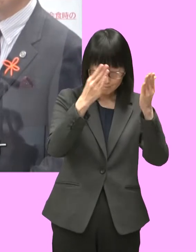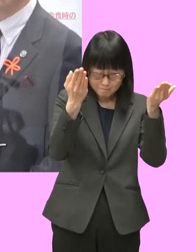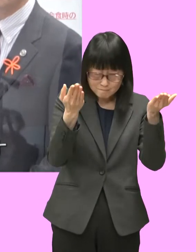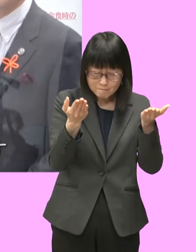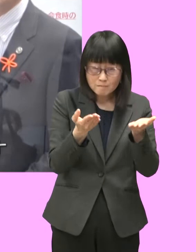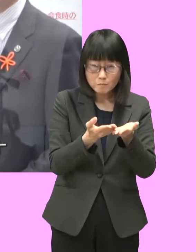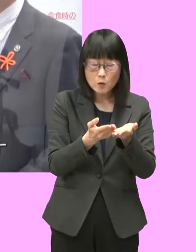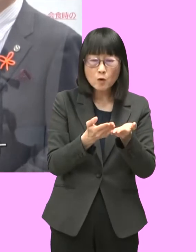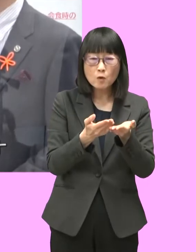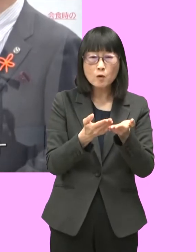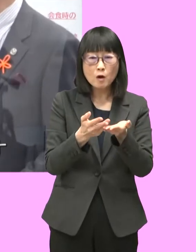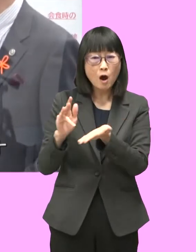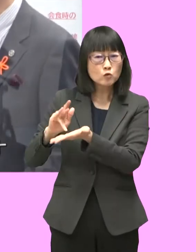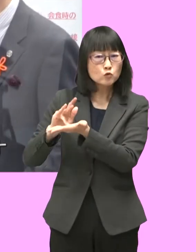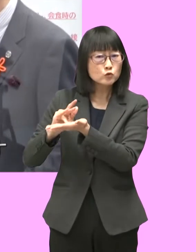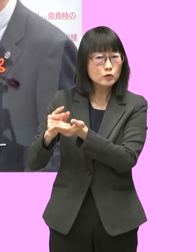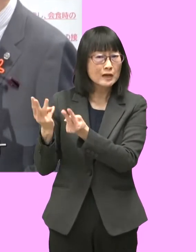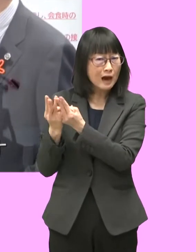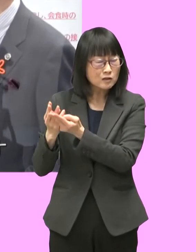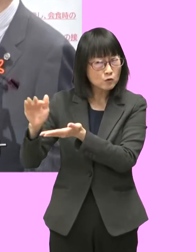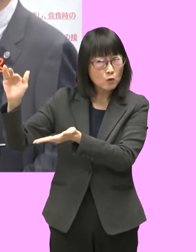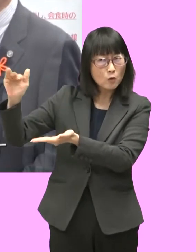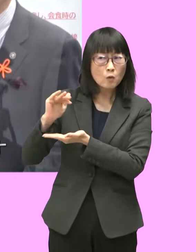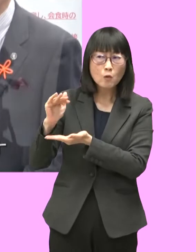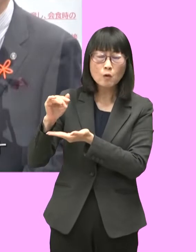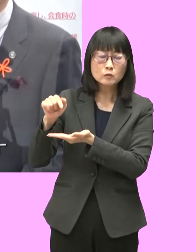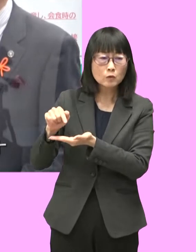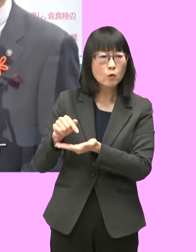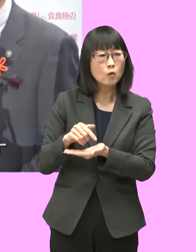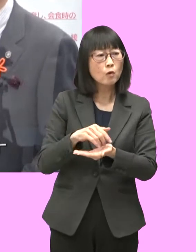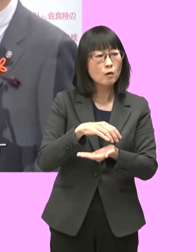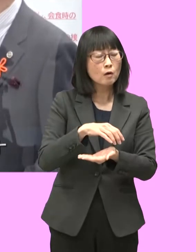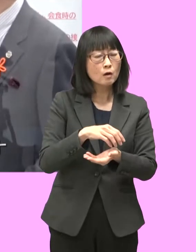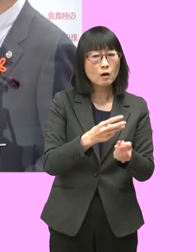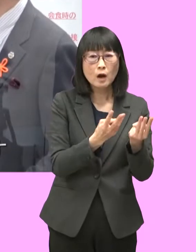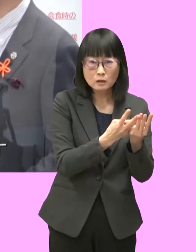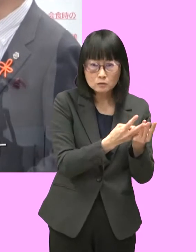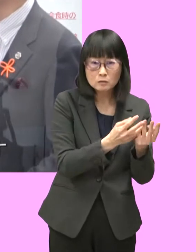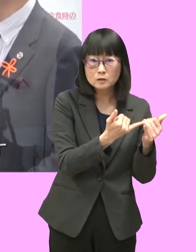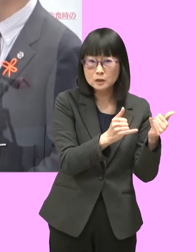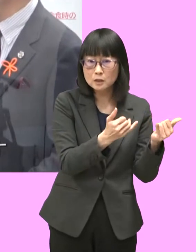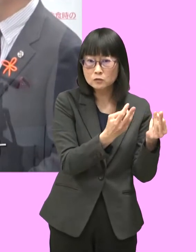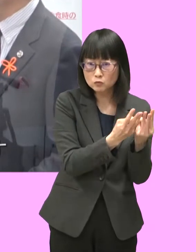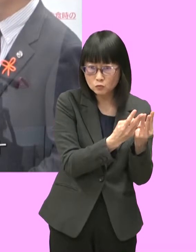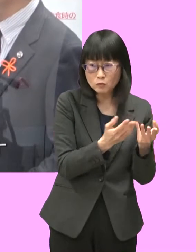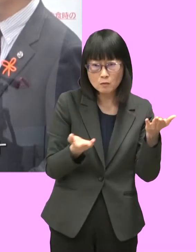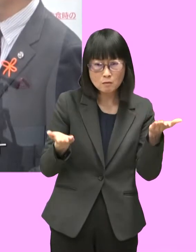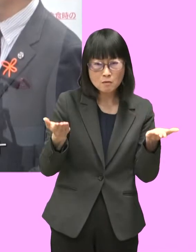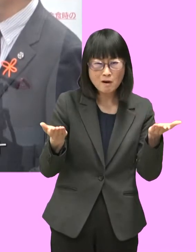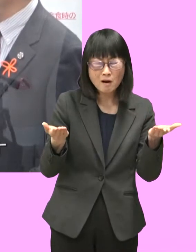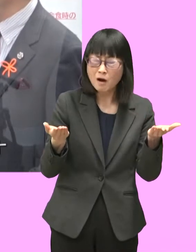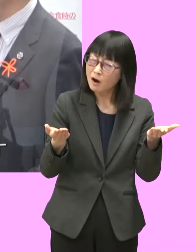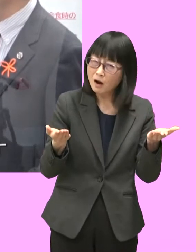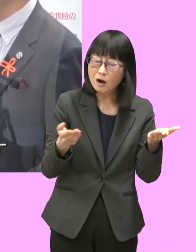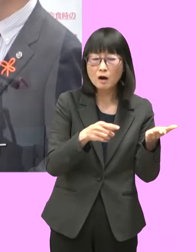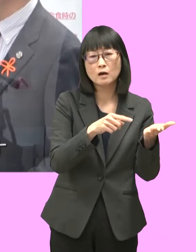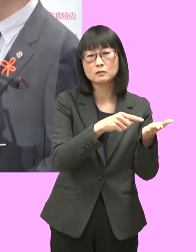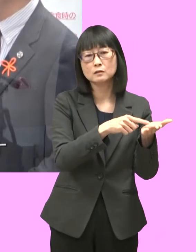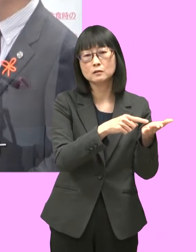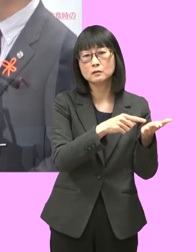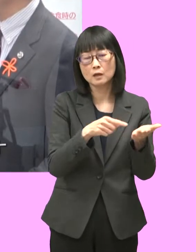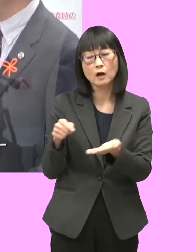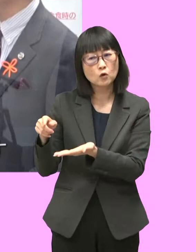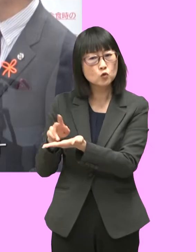打つことは多分、供給量が足りないかなというふうに思ってます。で、その点では、高齢者の皆さんの中